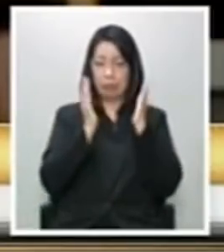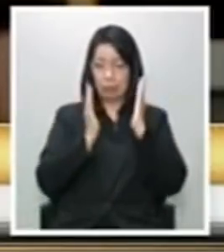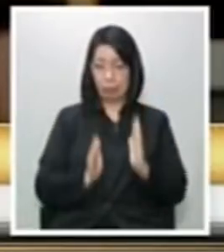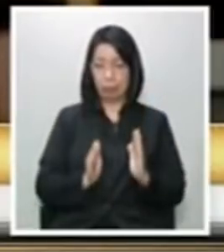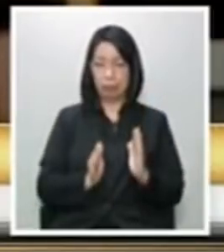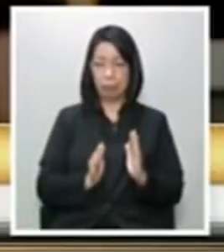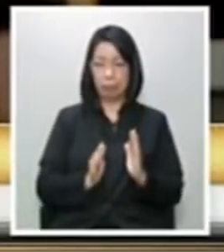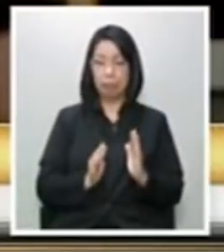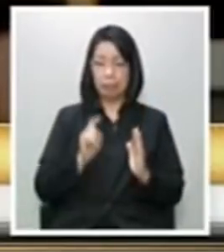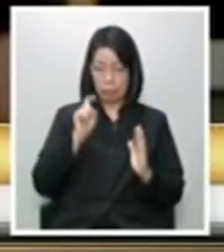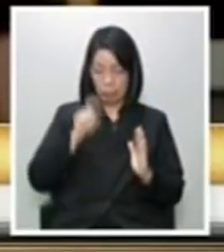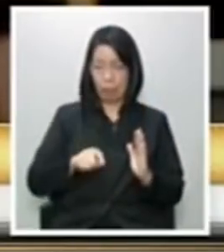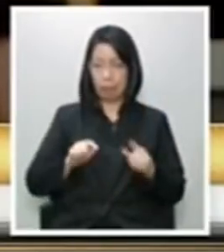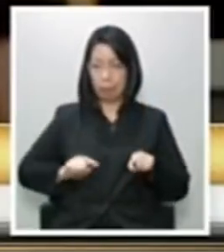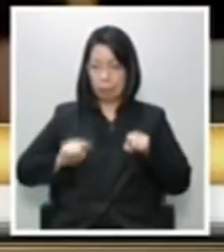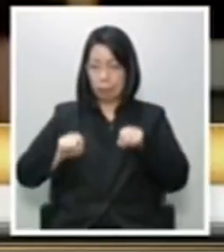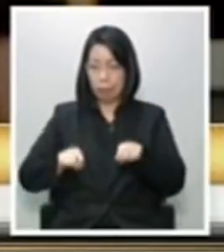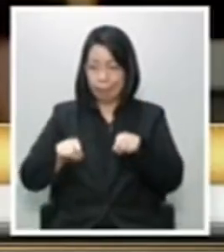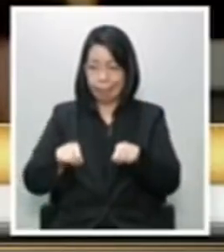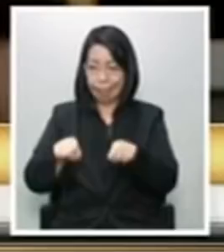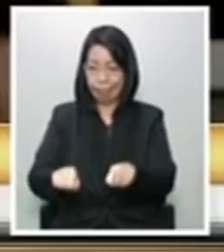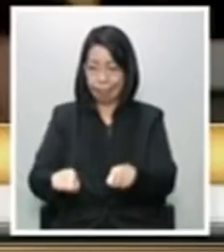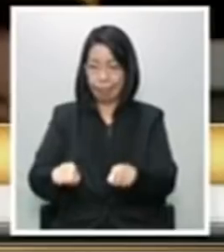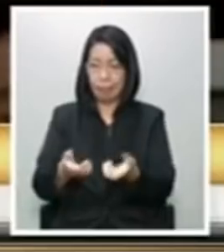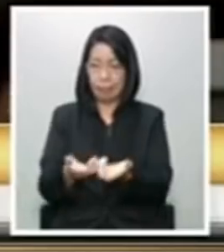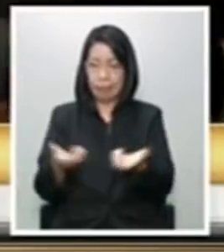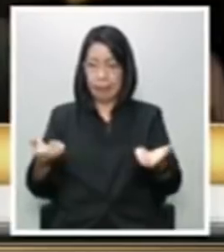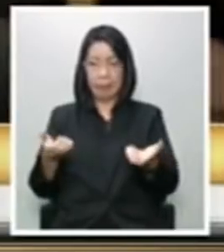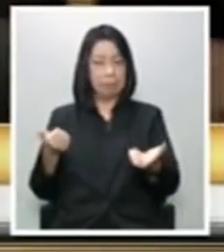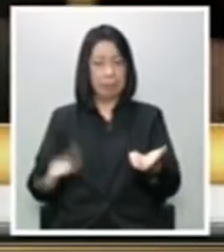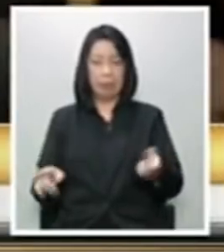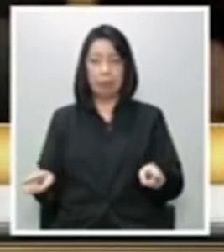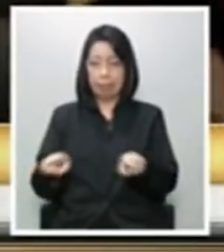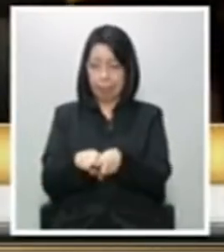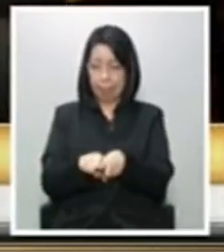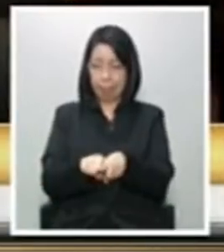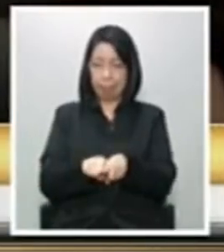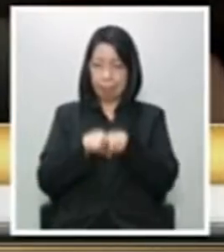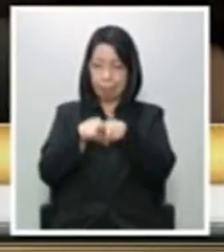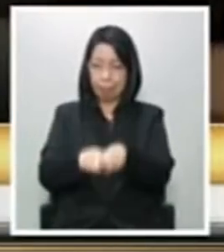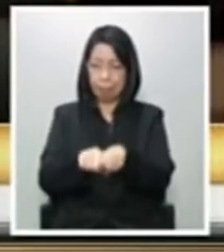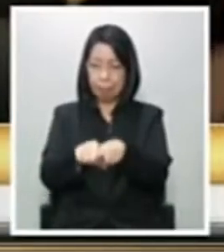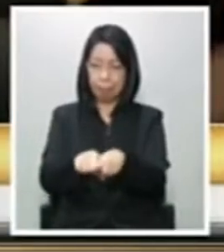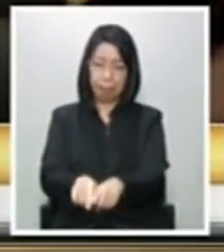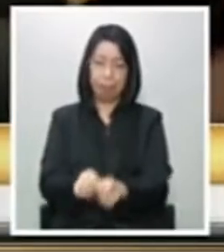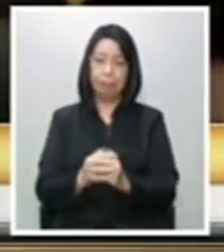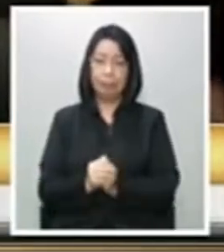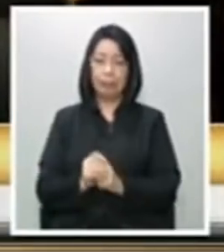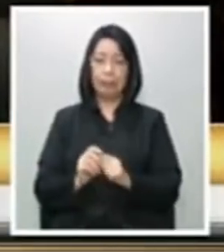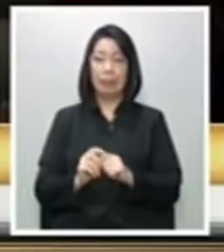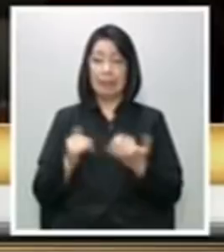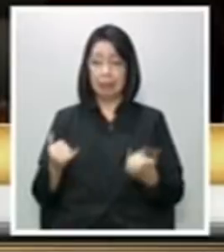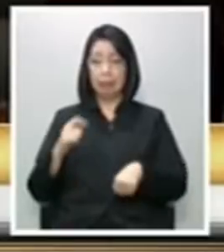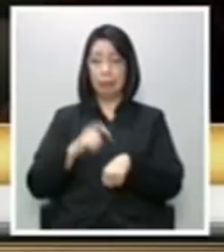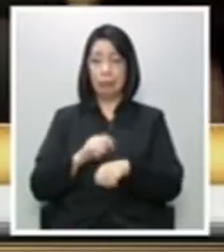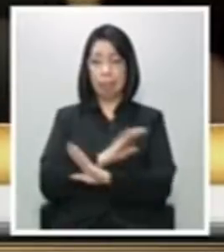สิทธิมนุษยชนต้องเป็นของคู่กันแบบที่แยกออกจากกันไม่ได้ครับหมดยุคแล้วครับกับการที่ละ